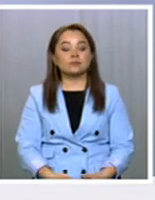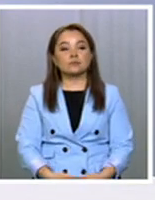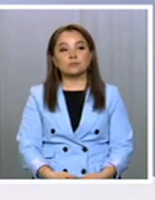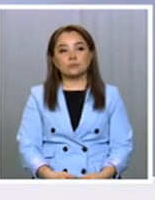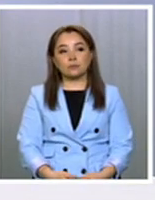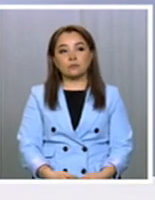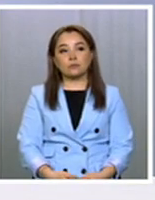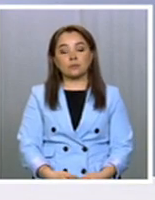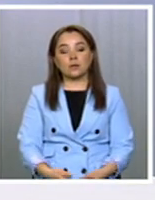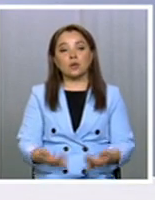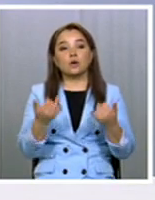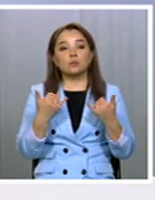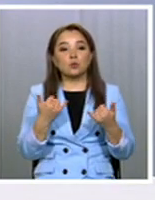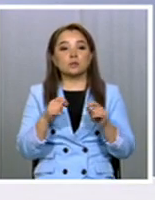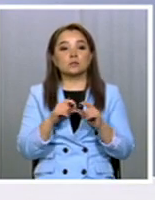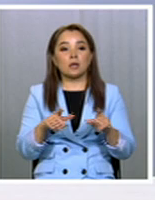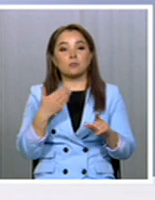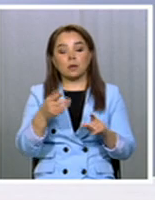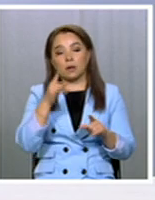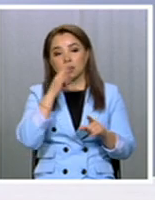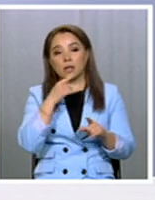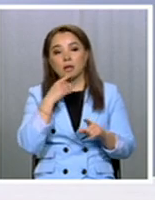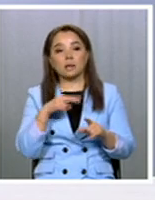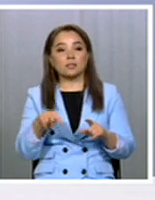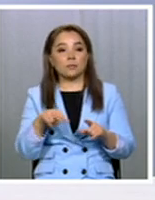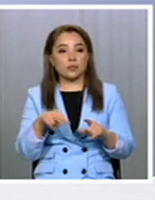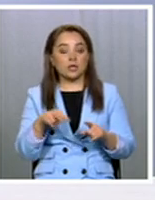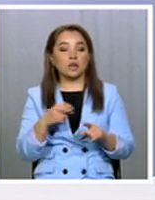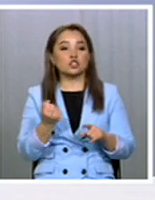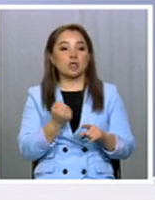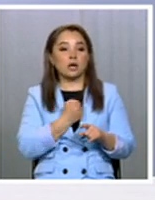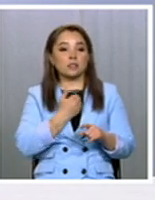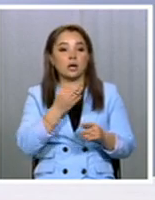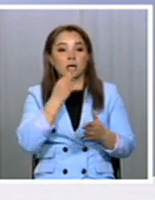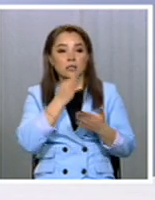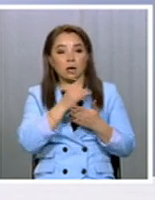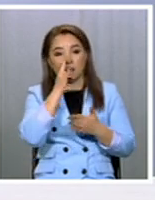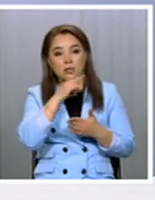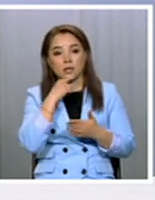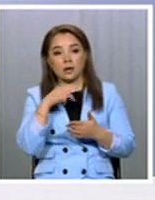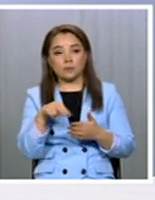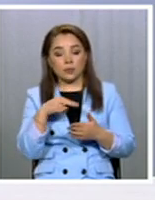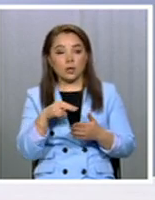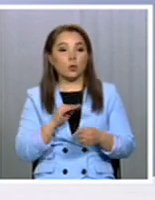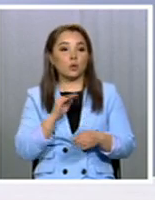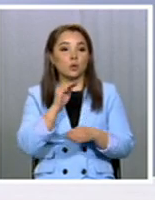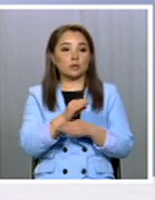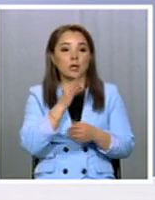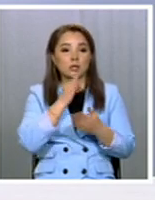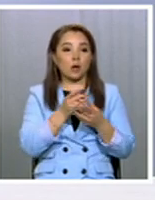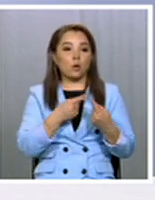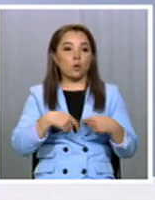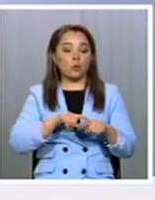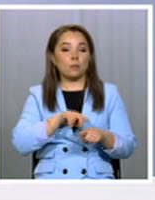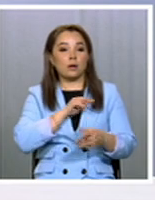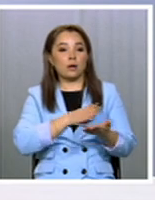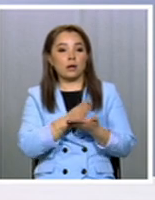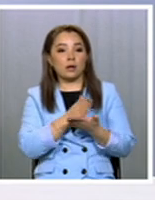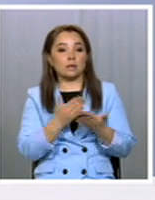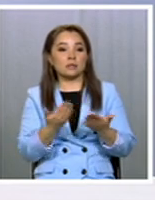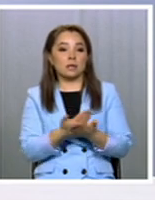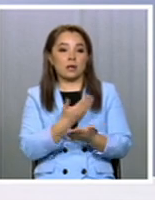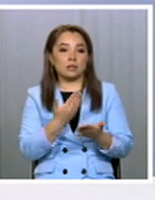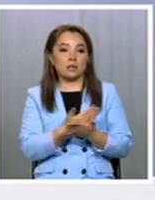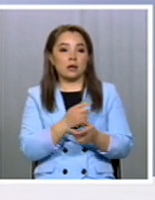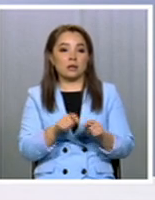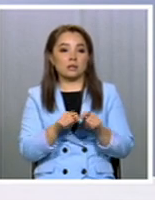Оқушылар, бүгінгі сабақта қазақ әдебиетінің жанашырлары, қазақ әдебиетіне үлес қосқан қоғам қайраткерлері туралы мәліметті